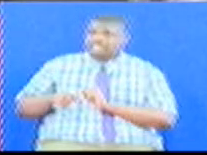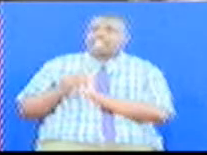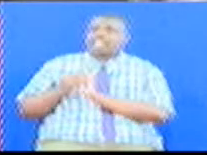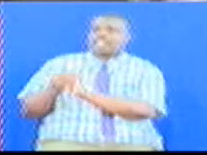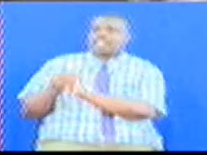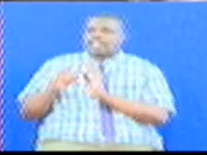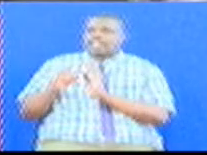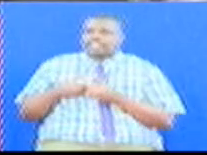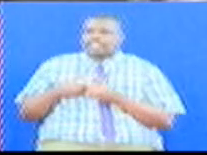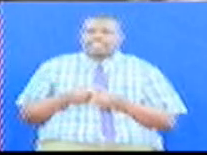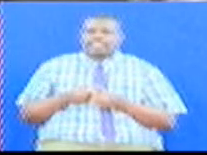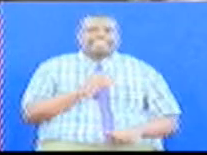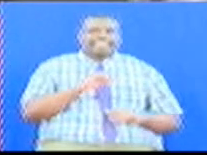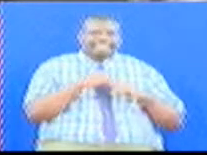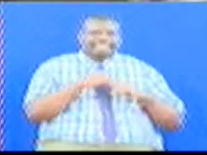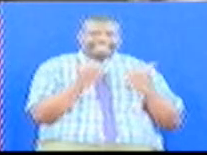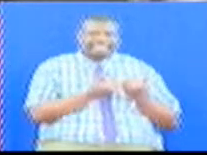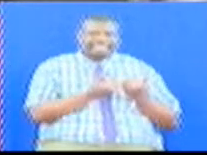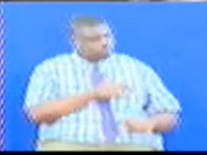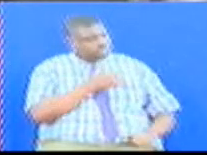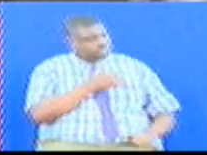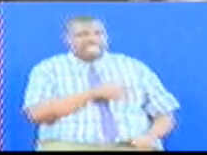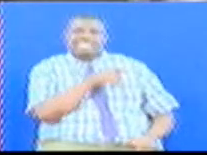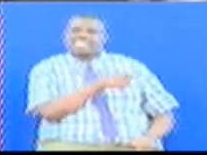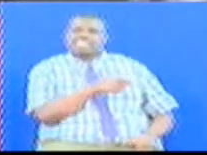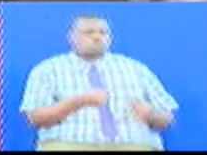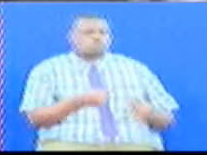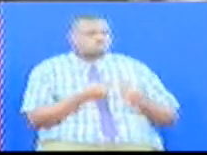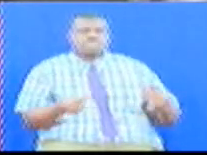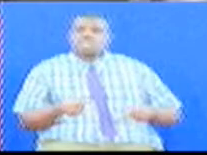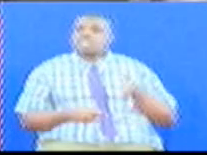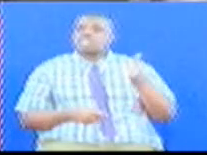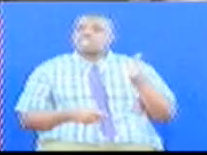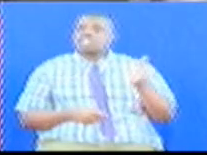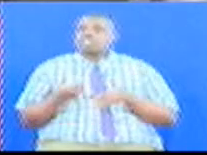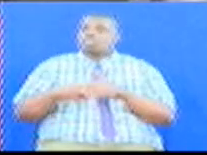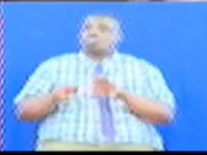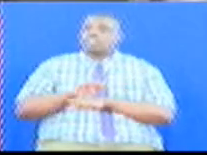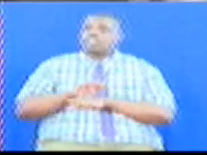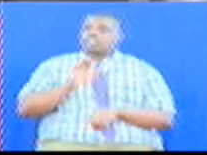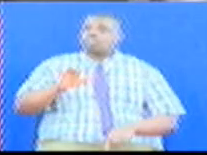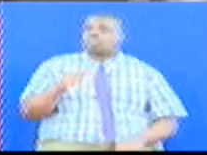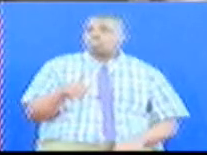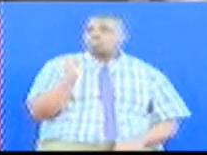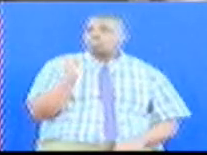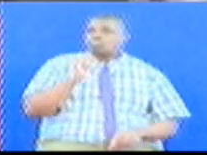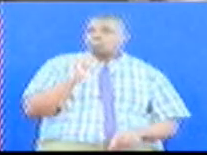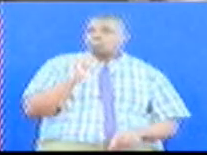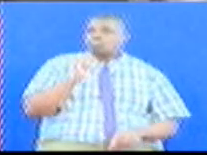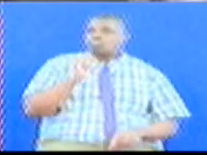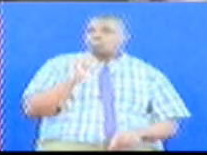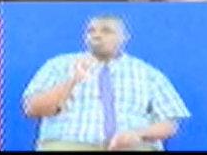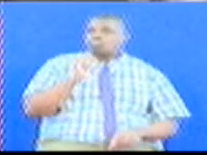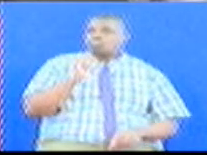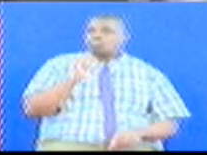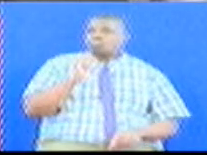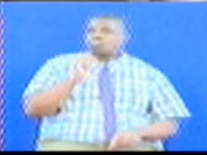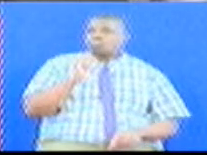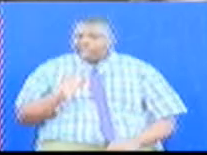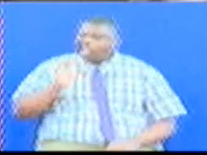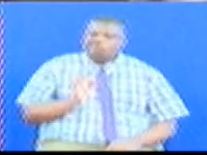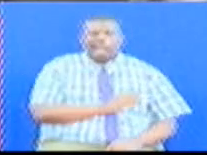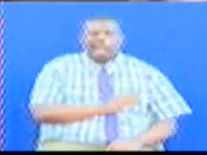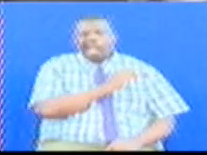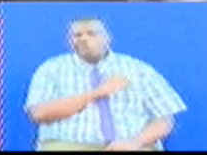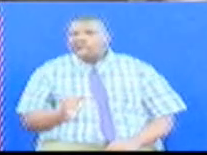lakini hata chama ambacho tulihisi kinaweza kikaleta upinzani, mwenyekiti wao juzi amepiga masanga mpaka amekata moto. Kwa